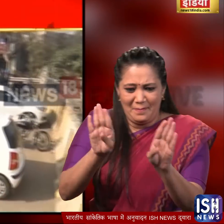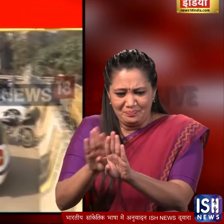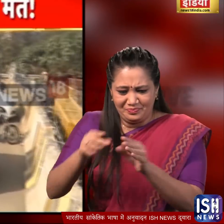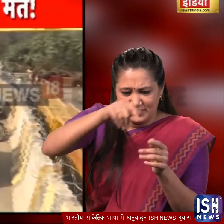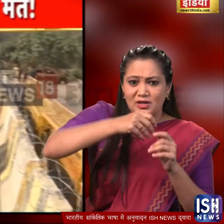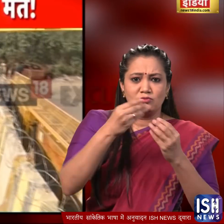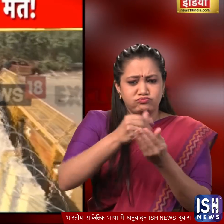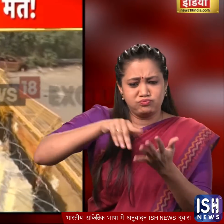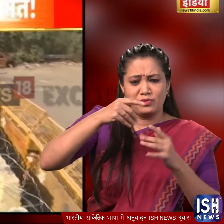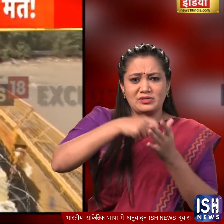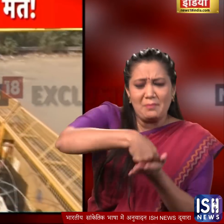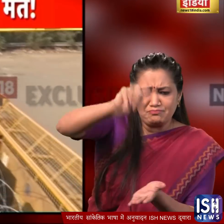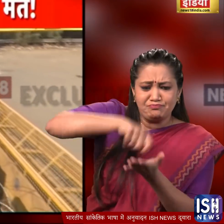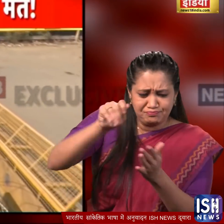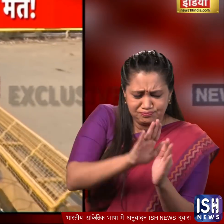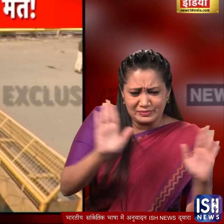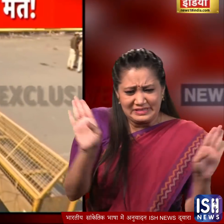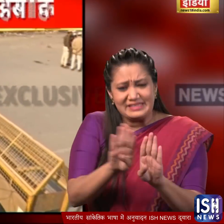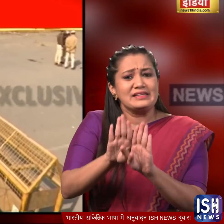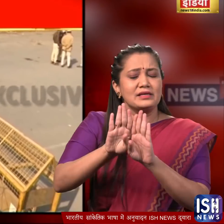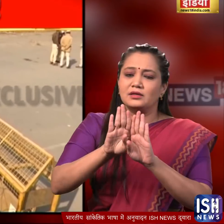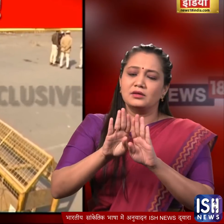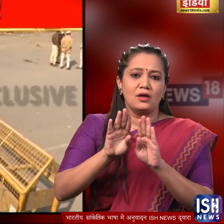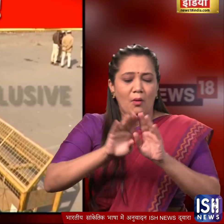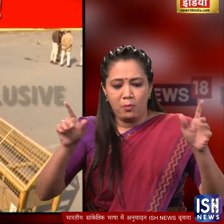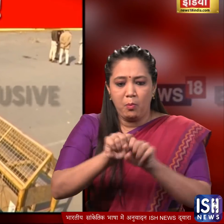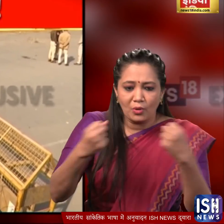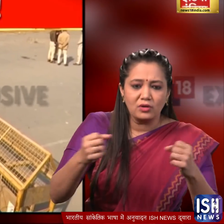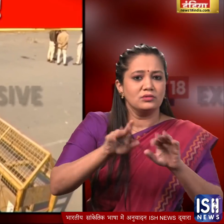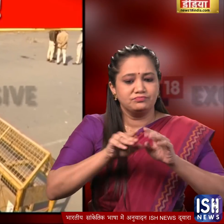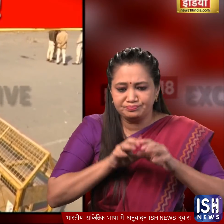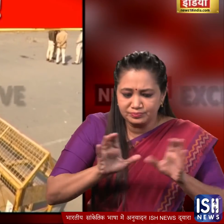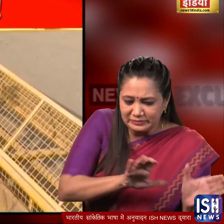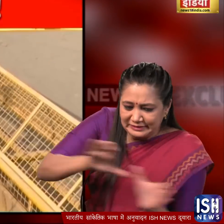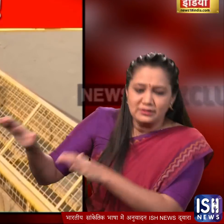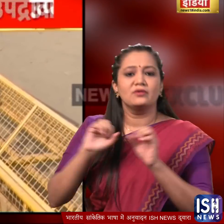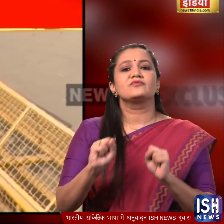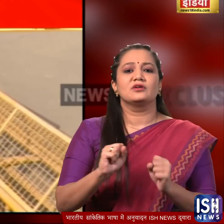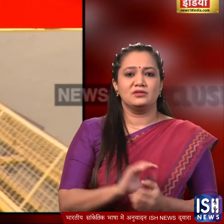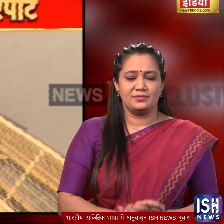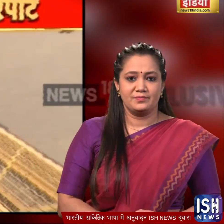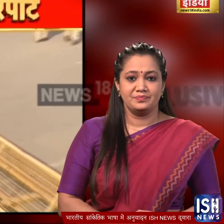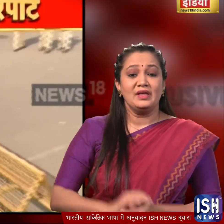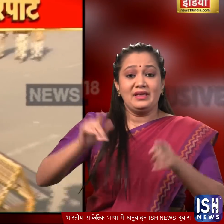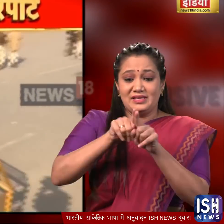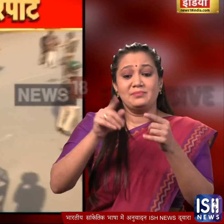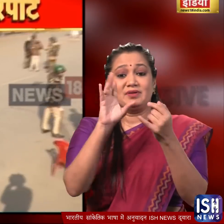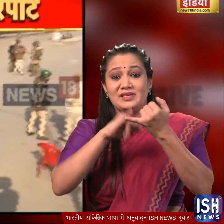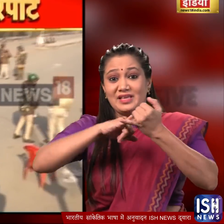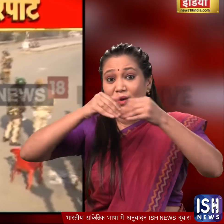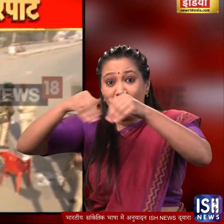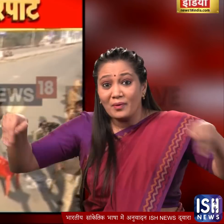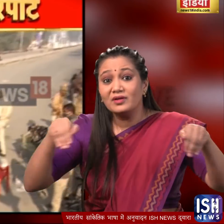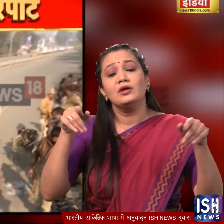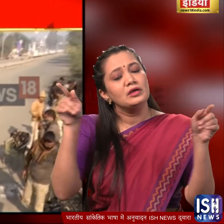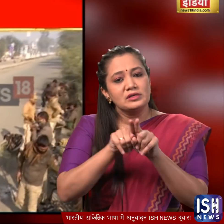सीमेंट का घोल डालकर मजबूत किया गया, ताकि चाहकर भी कोई उन्हें सड़क से हटा ना सके। इसके अलावा सिंघू बॉर्डर पर जो बैरिकेड लगाए